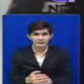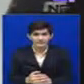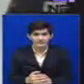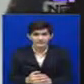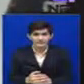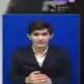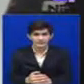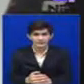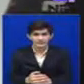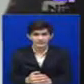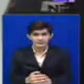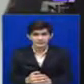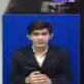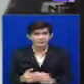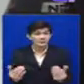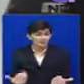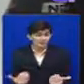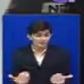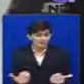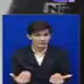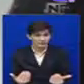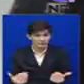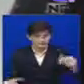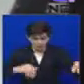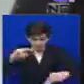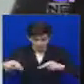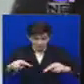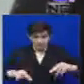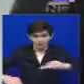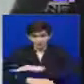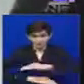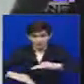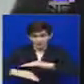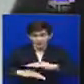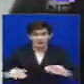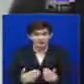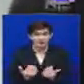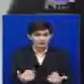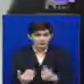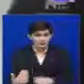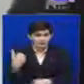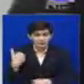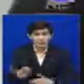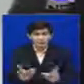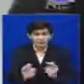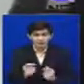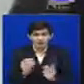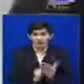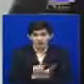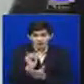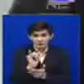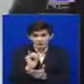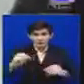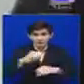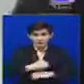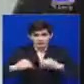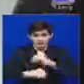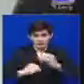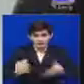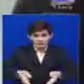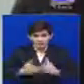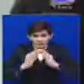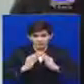ตรฐานแล้วครับ คือเท่าที่ตรวจสอบเบื้องต้นเนี่ยนะครับก็มีการขออนุญาตถูกต้องมีการก่อสร้าง